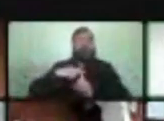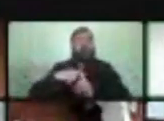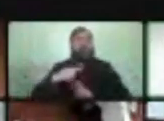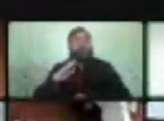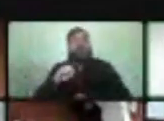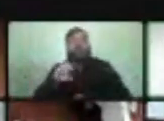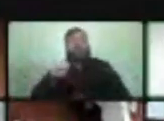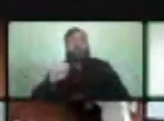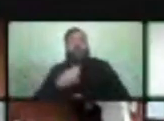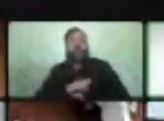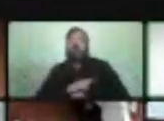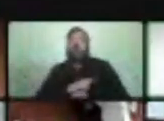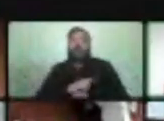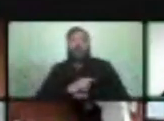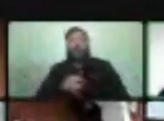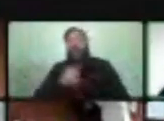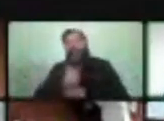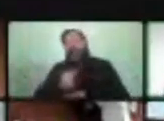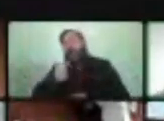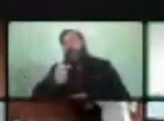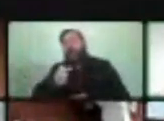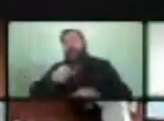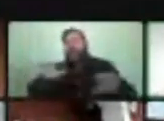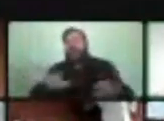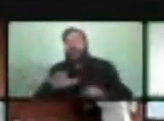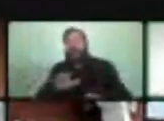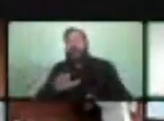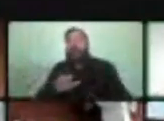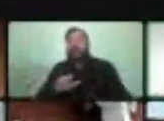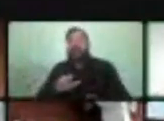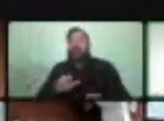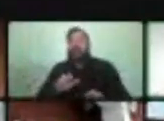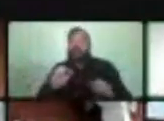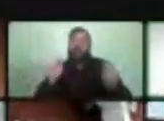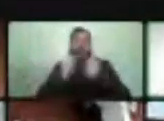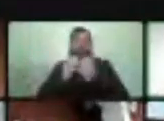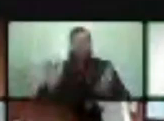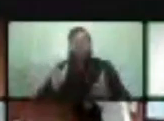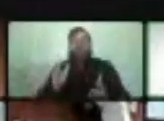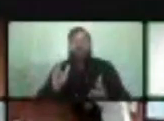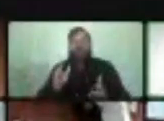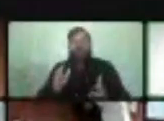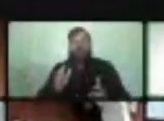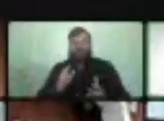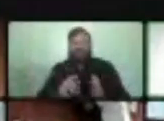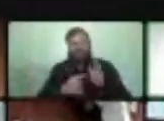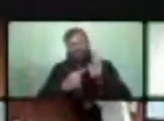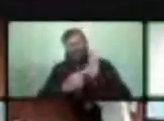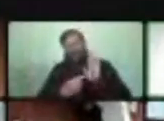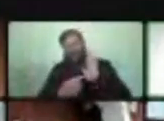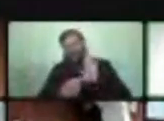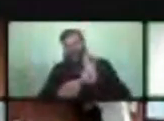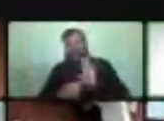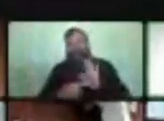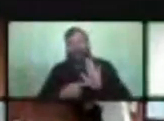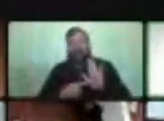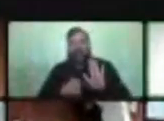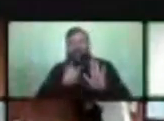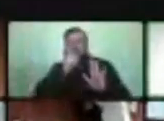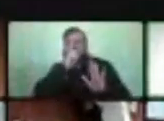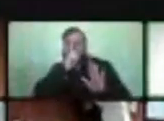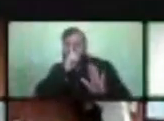kidogo, kwa sababu hatutakuwa na upimaji kwa viwango vya juu sana kama tulivyokuwa navyo hapo awali, na tutaendelea